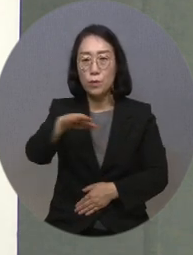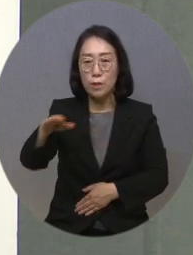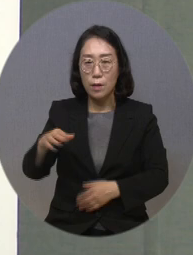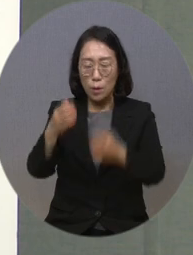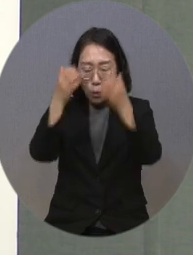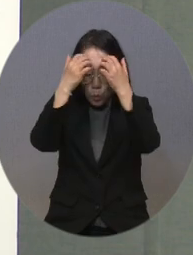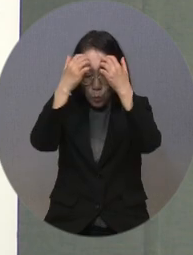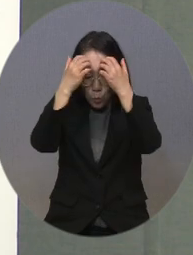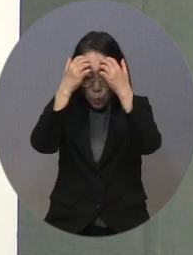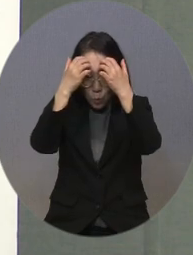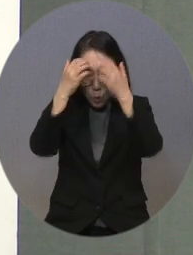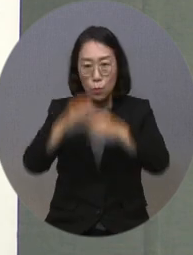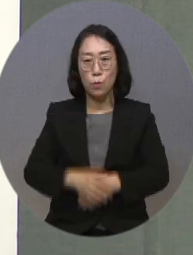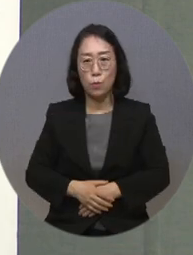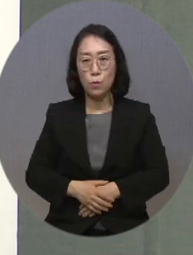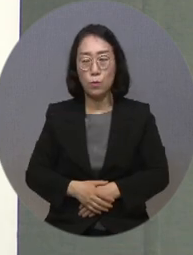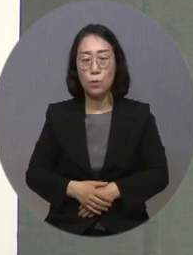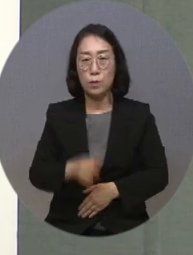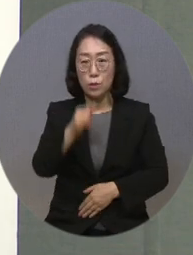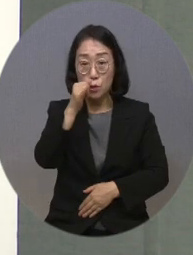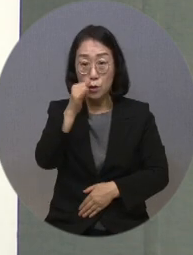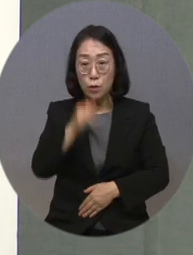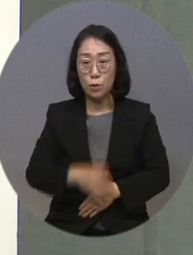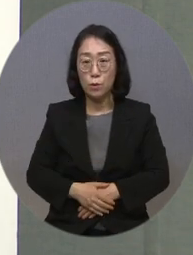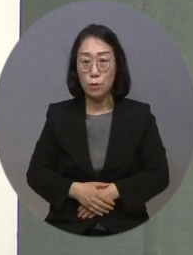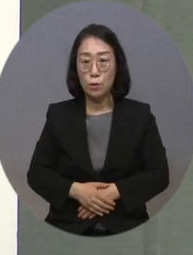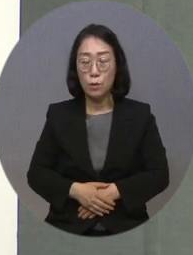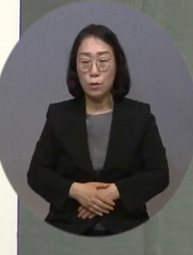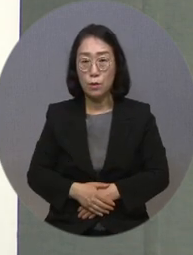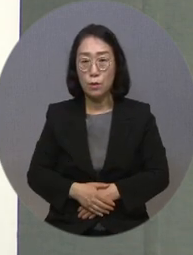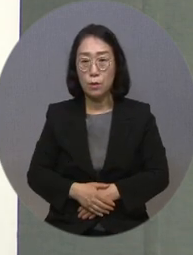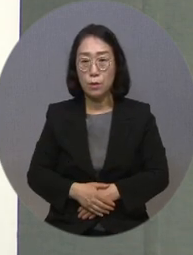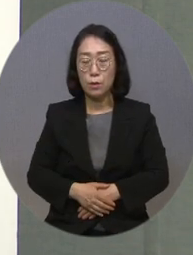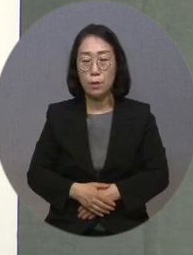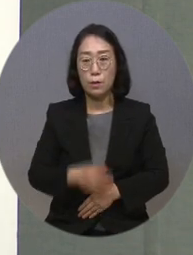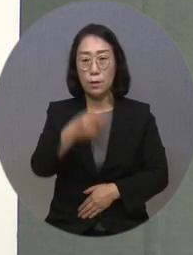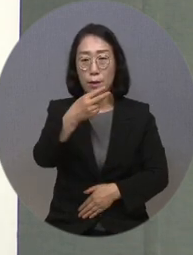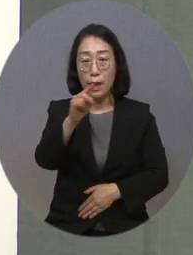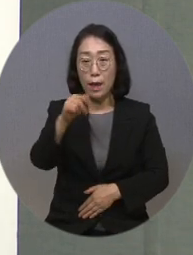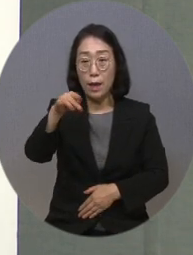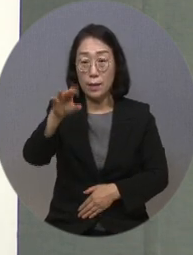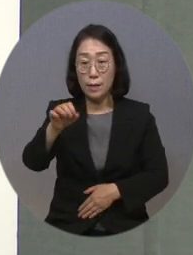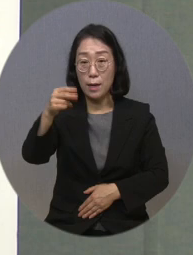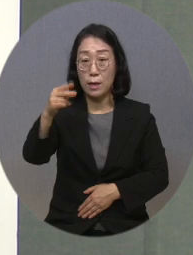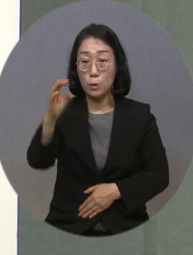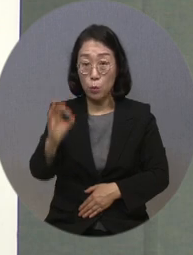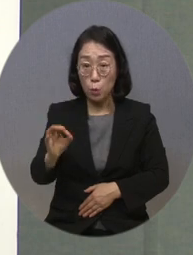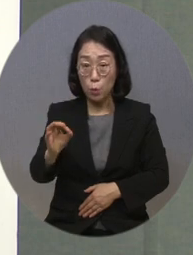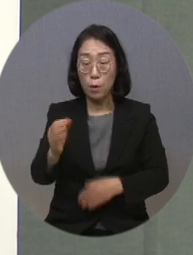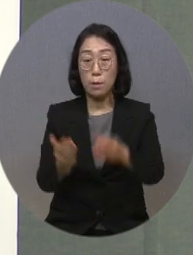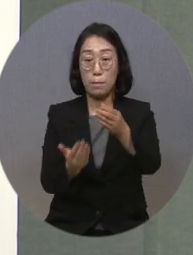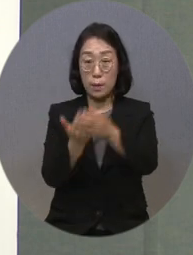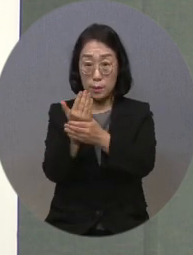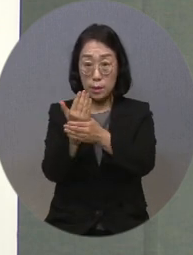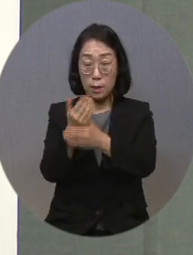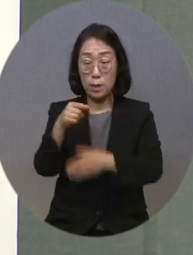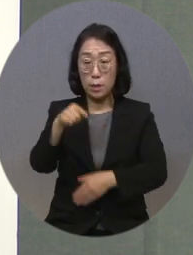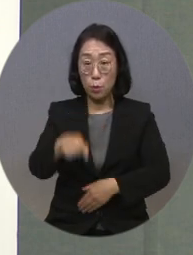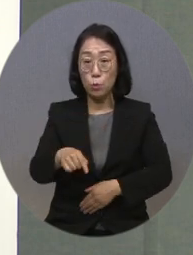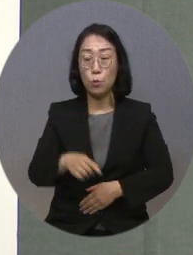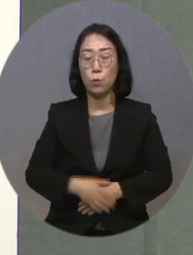고통을 주었어요. 솔직한 얘기가. 네. 이 대장동 사건 하면 이제 뭐 어린 아이들도